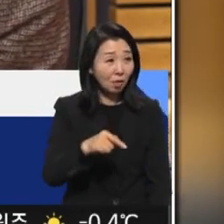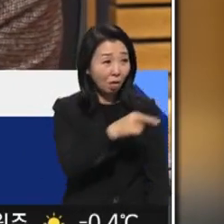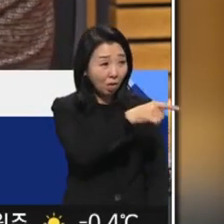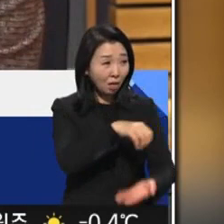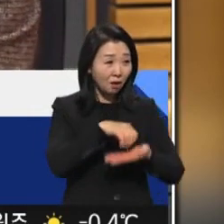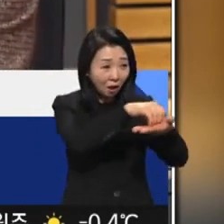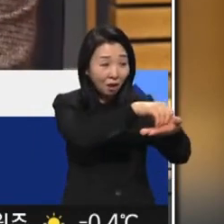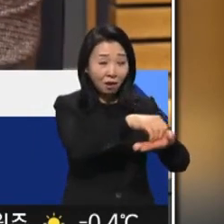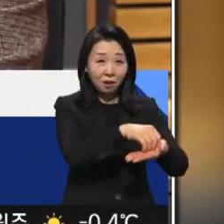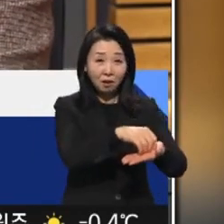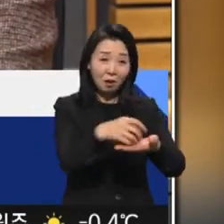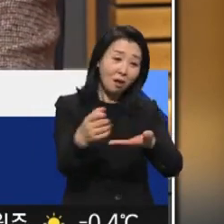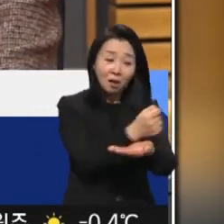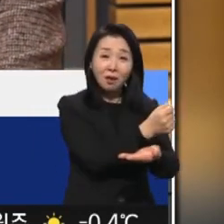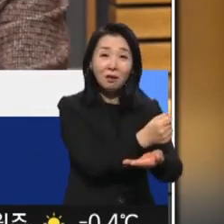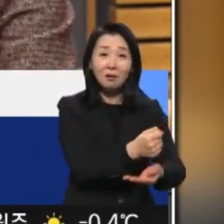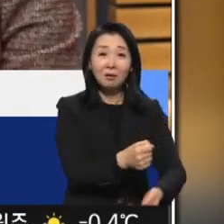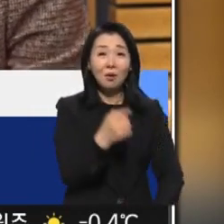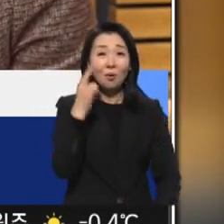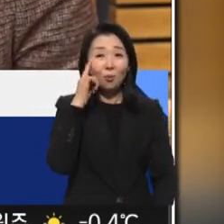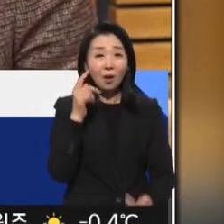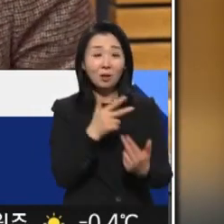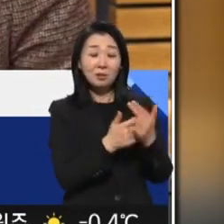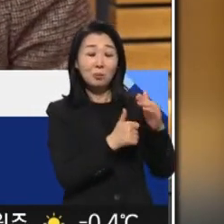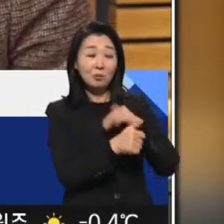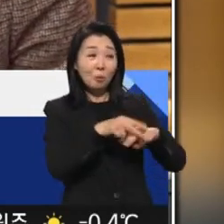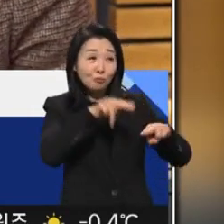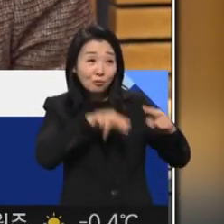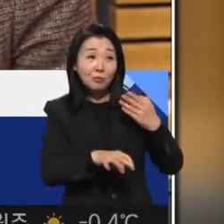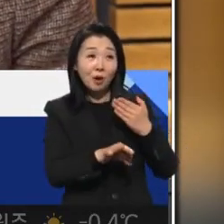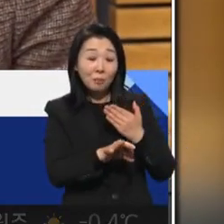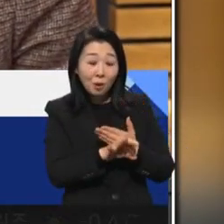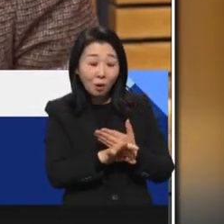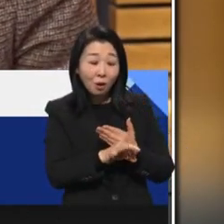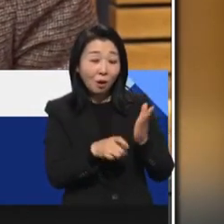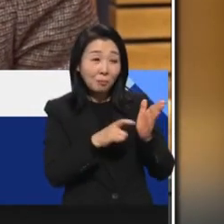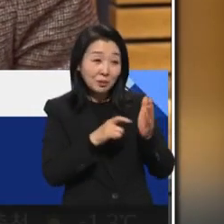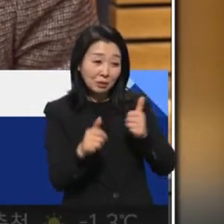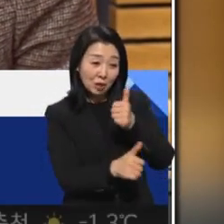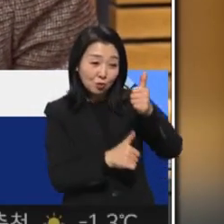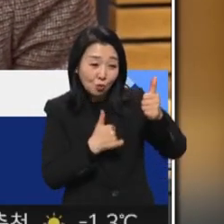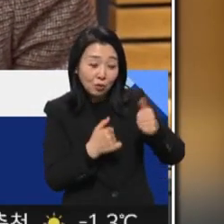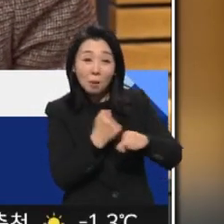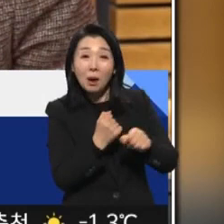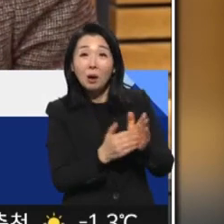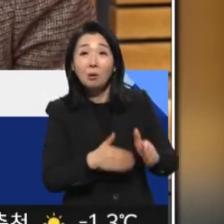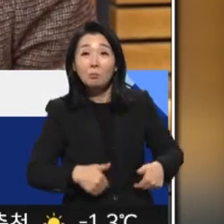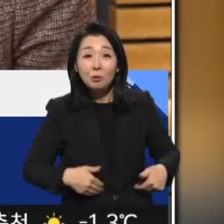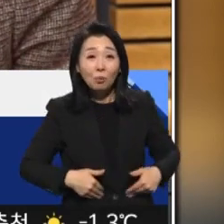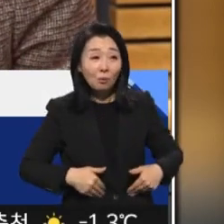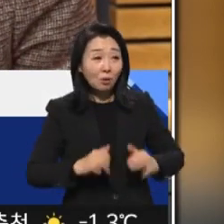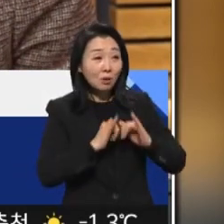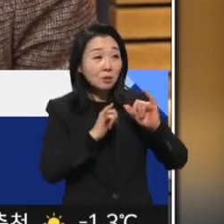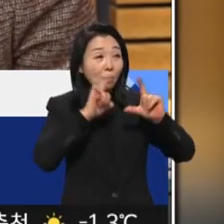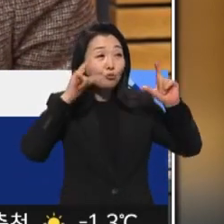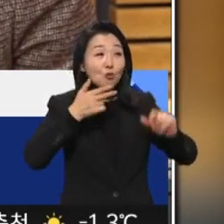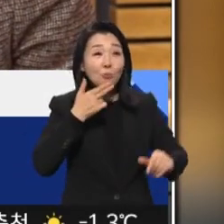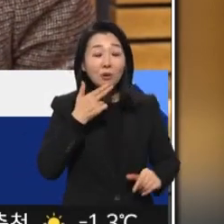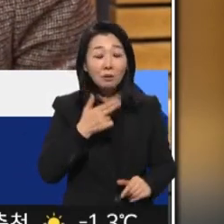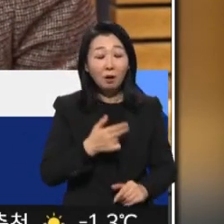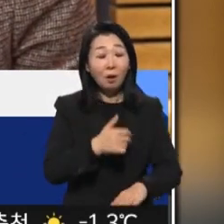영입해라. 어차피 이재명 대표 물러나면 비상대책위원회 구성될 텐데 인물 없지 않냐.